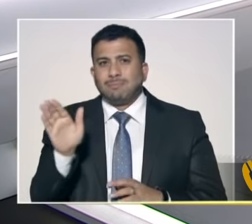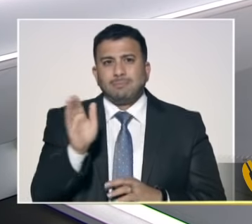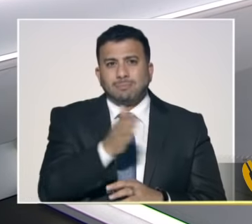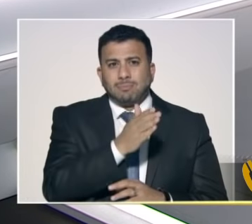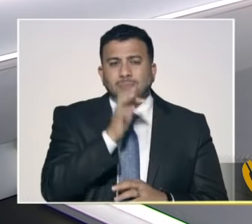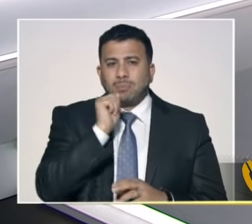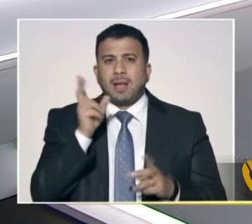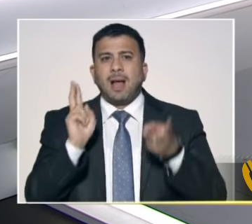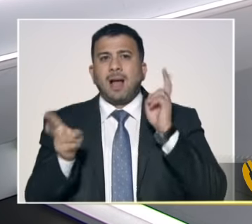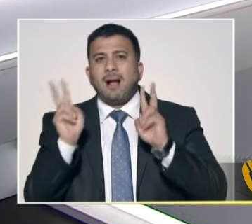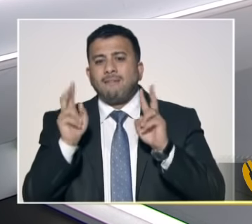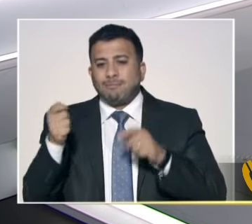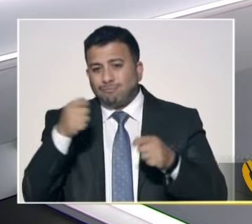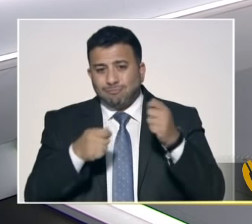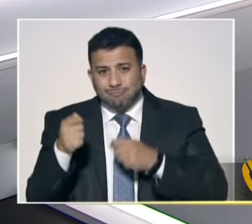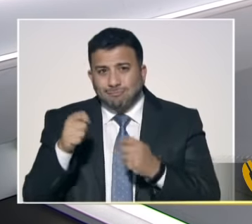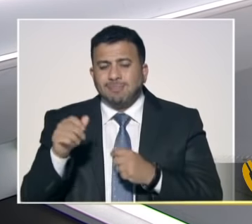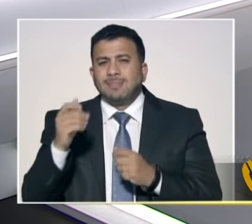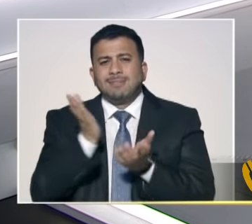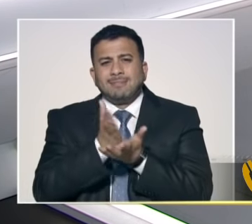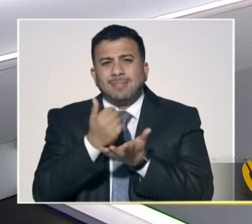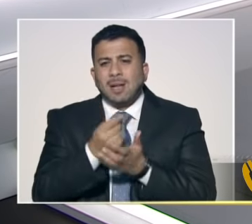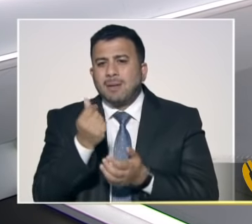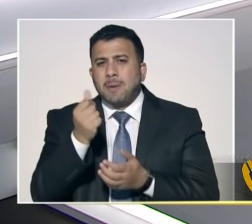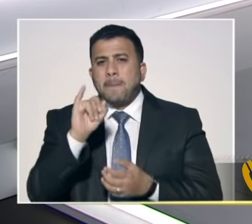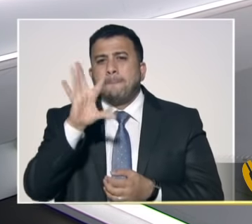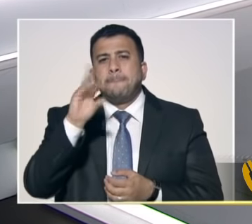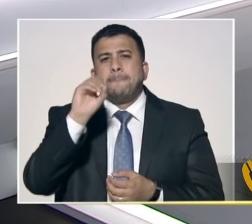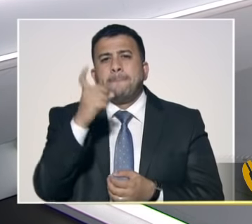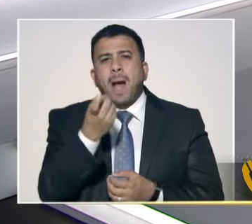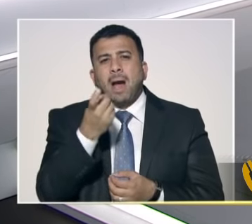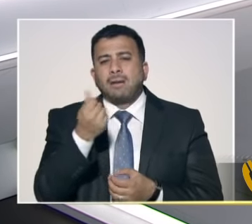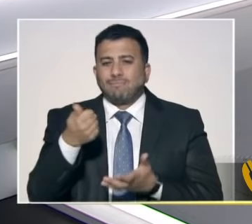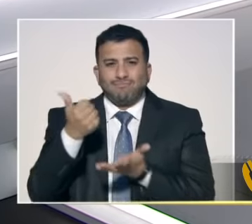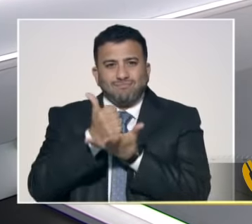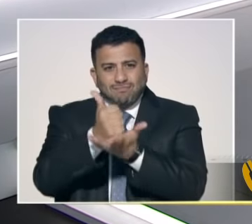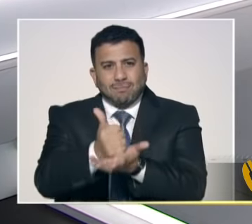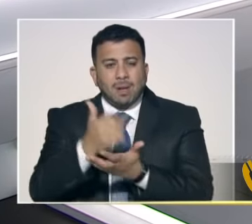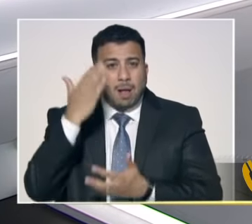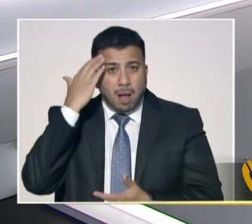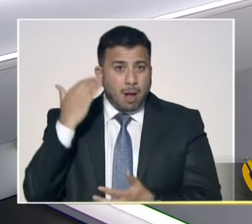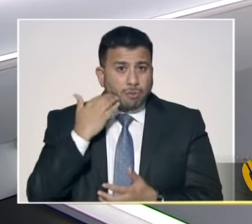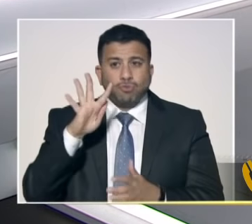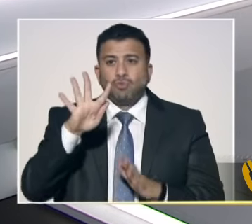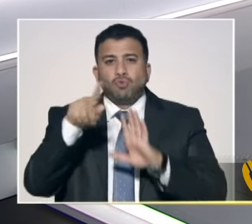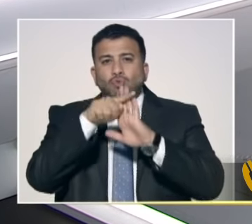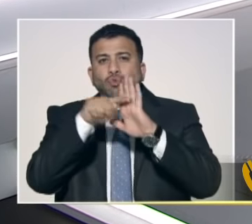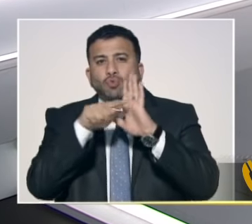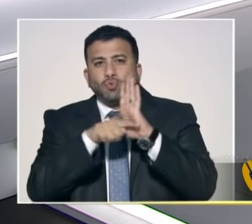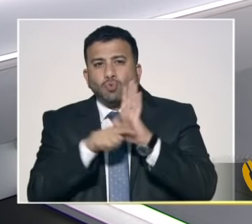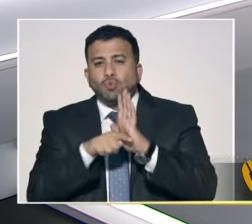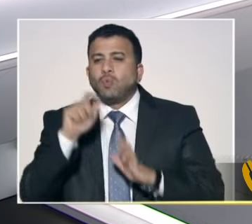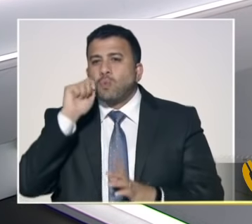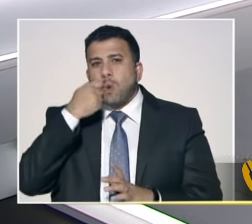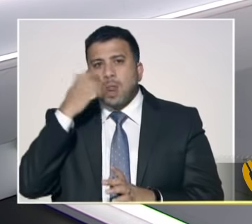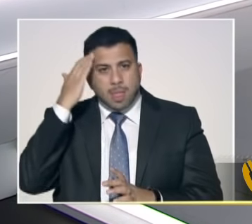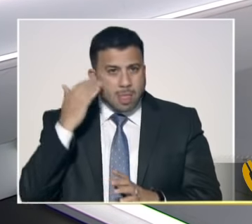الحفلة الكبيرة يعني، واللي يتفقوا حتى على المهر وعلى الشروط بتاع العروس وشروط بتاع العريس وكل شيء.